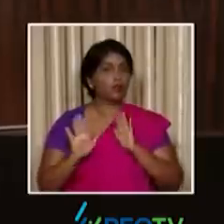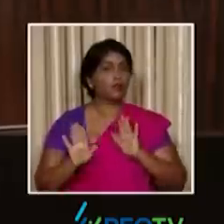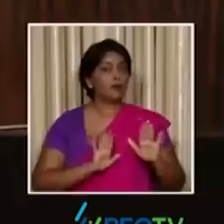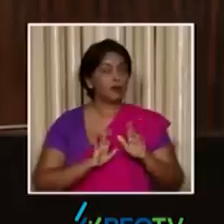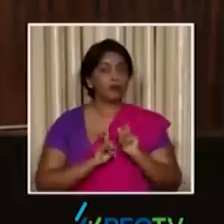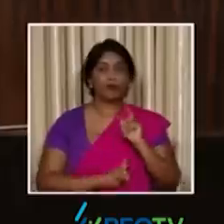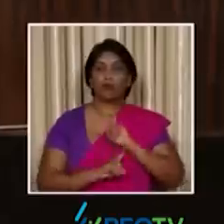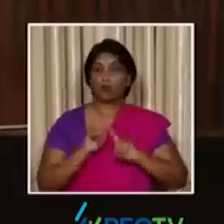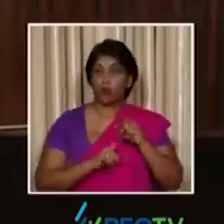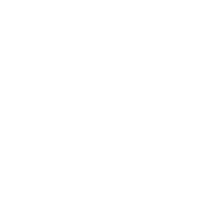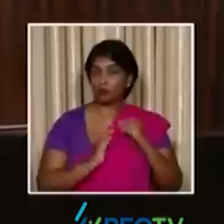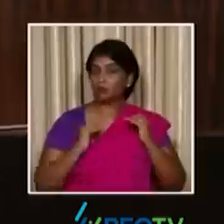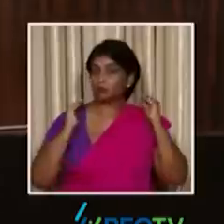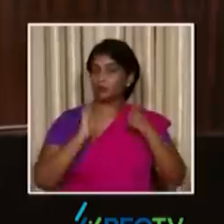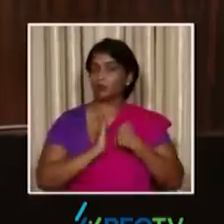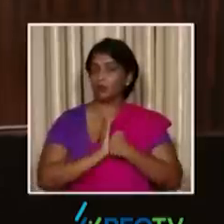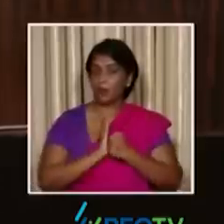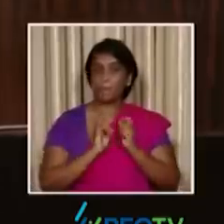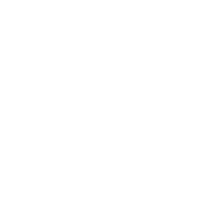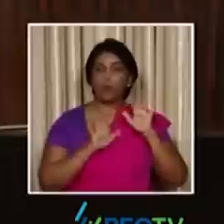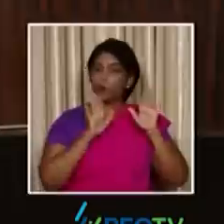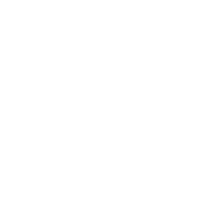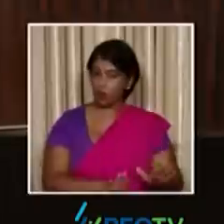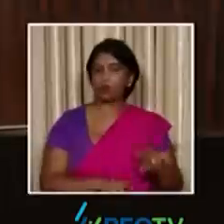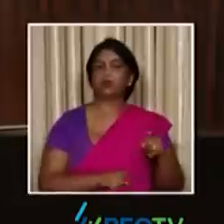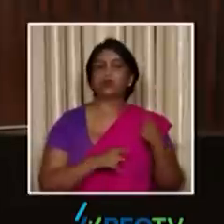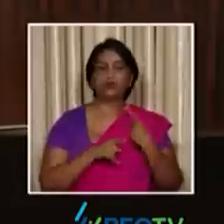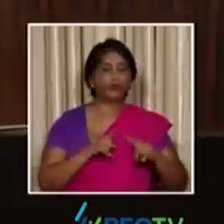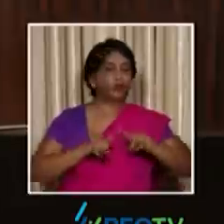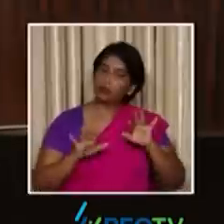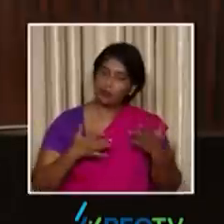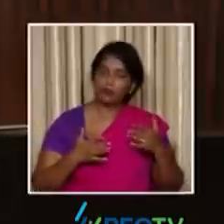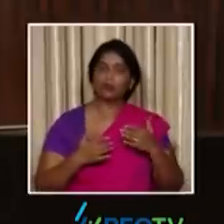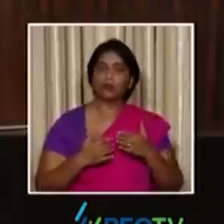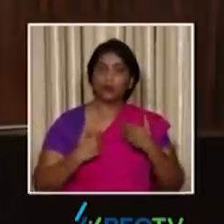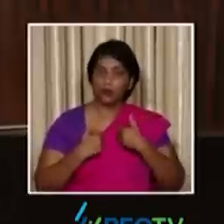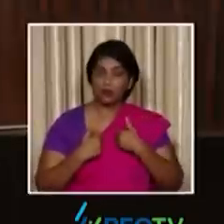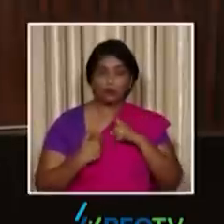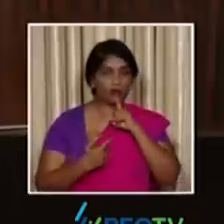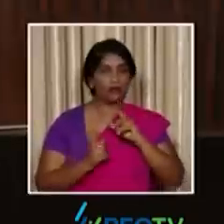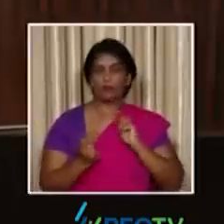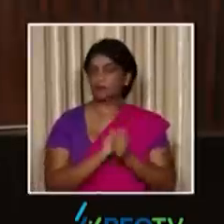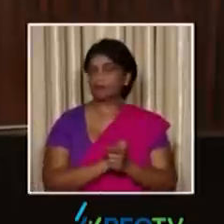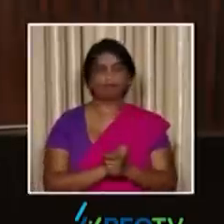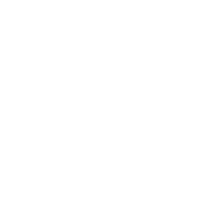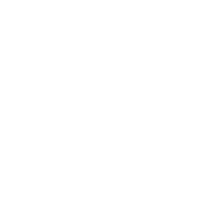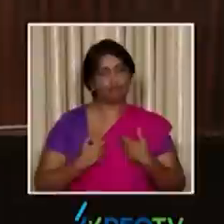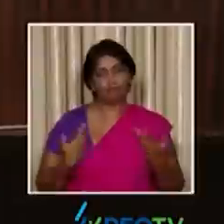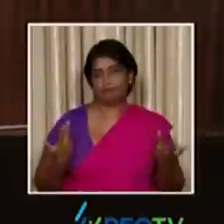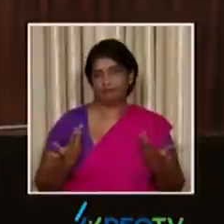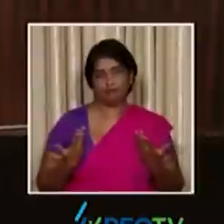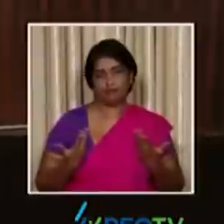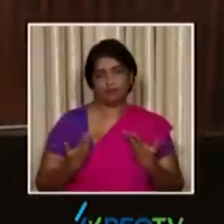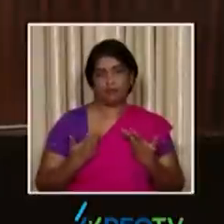සම්බන්ධයෙන් පාර්ලිමේන්තුවේ උත්තරීතර භාවය පාර්ලිමේන්තුවටම අයිති බවක් මිසක් වෙනත් කිසි දෙයක් නෙමෙයි මගේ තීරණේ වෙනසක් කිරීමට මට අවස්ථාවක් නැහැ ඒ